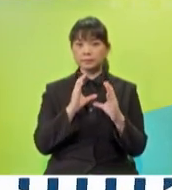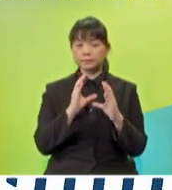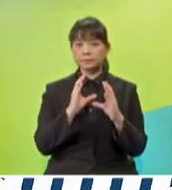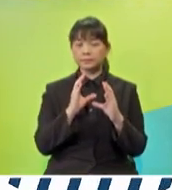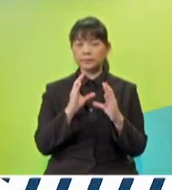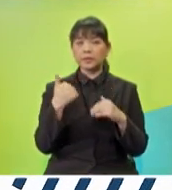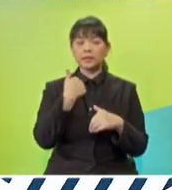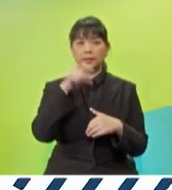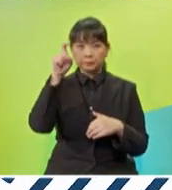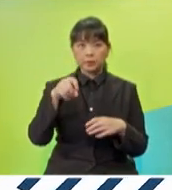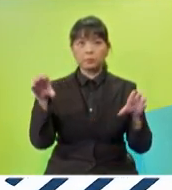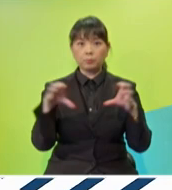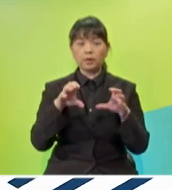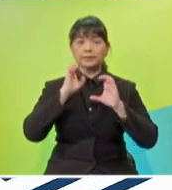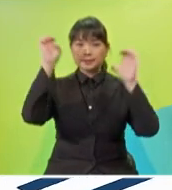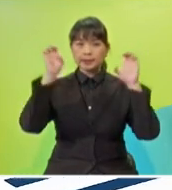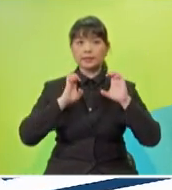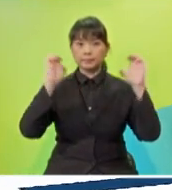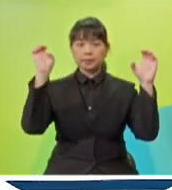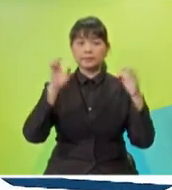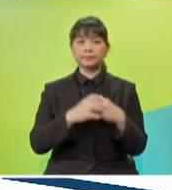kita perlu paksa